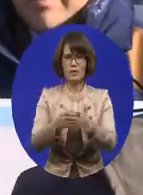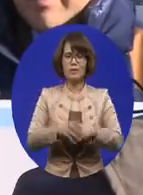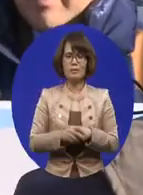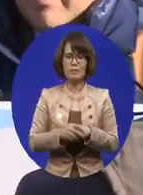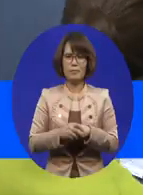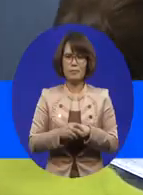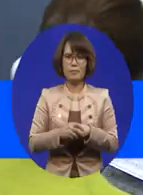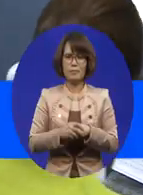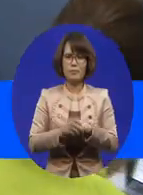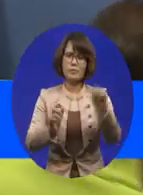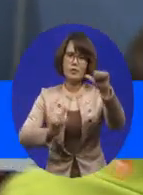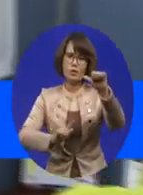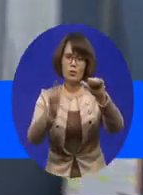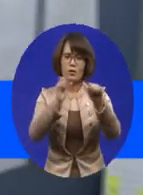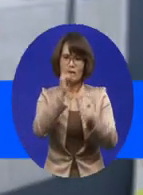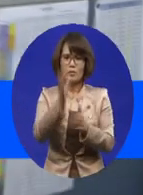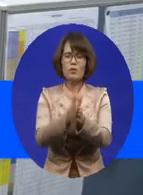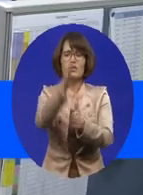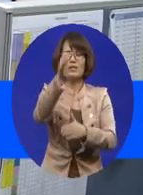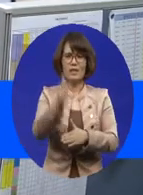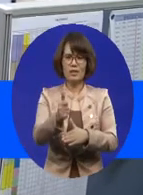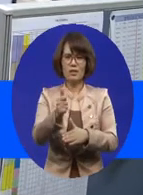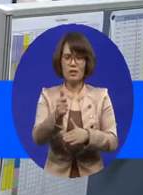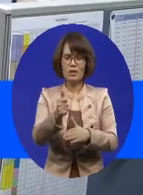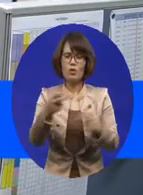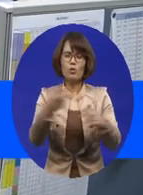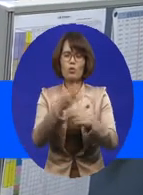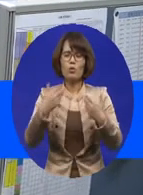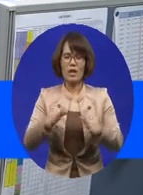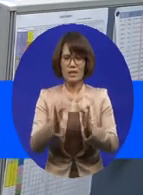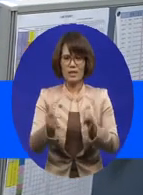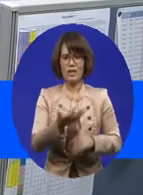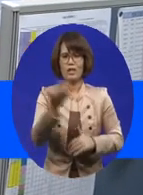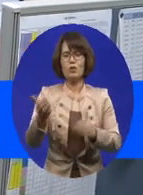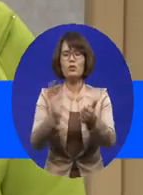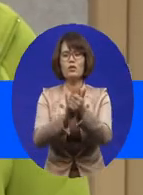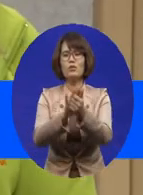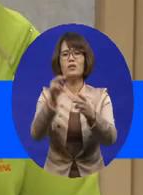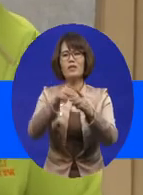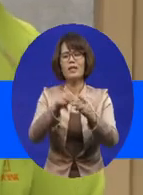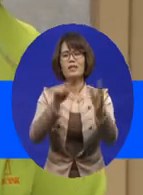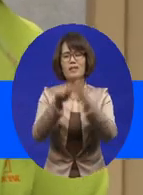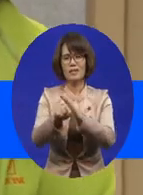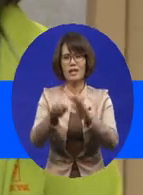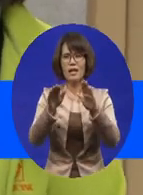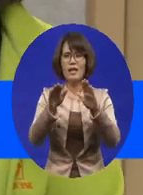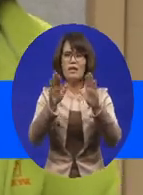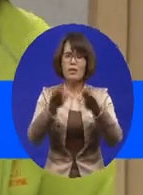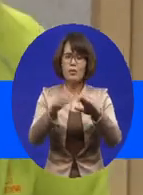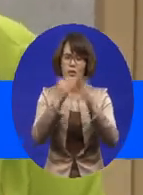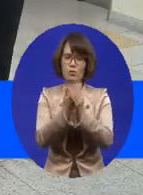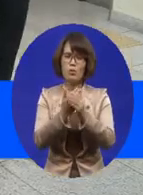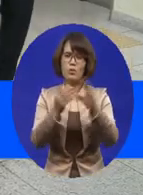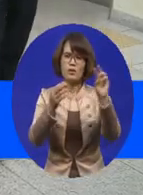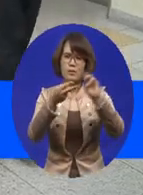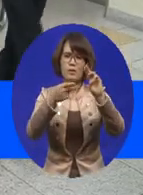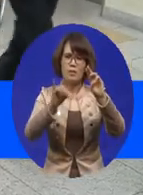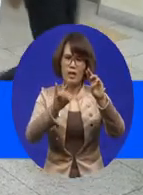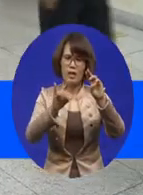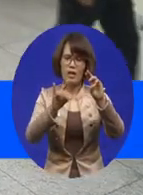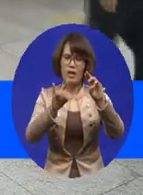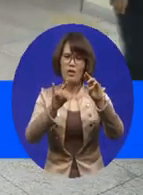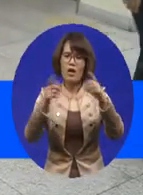당부했습니다. 다음 날인 5일 김학규 시장은 교통약자 이동지원센터를 찾아 이번에 10대를 추가해